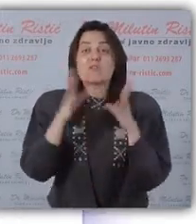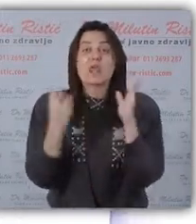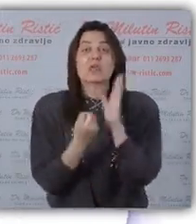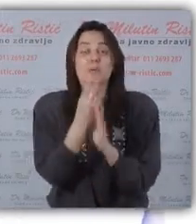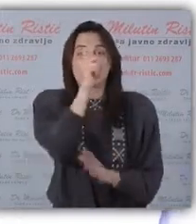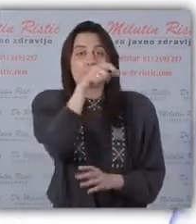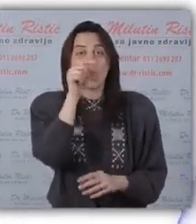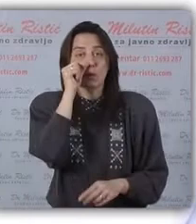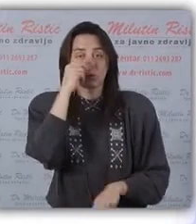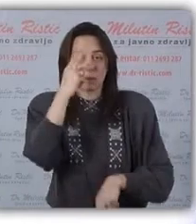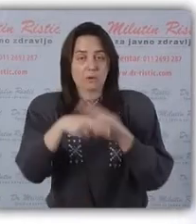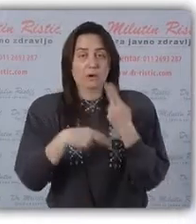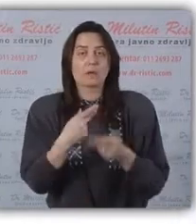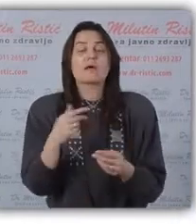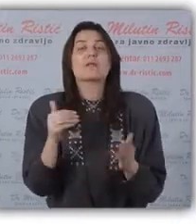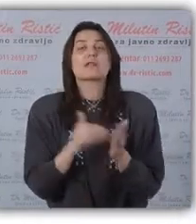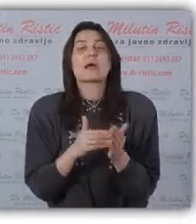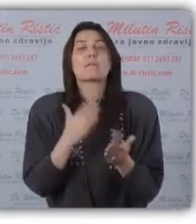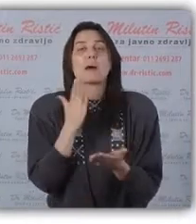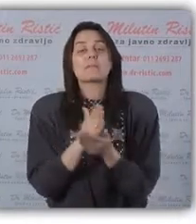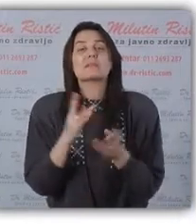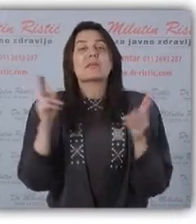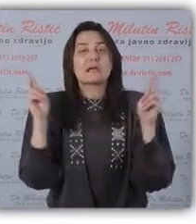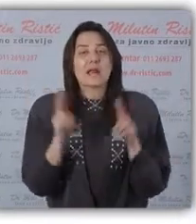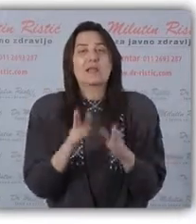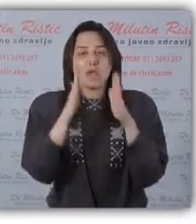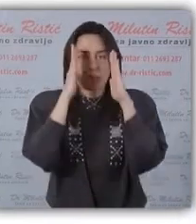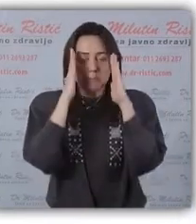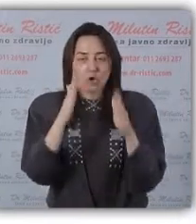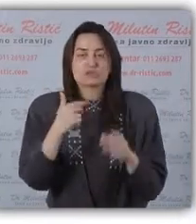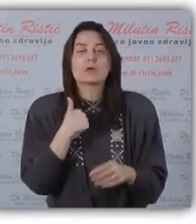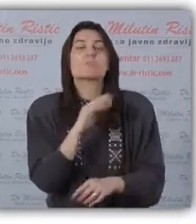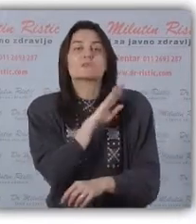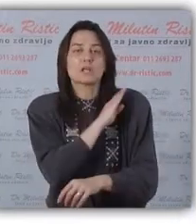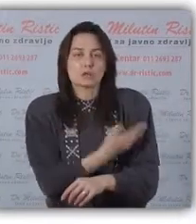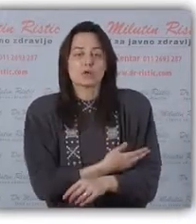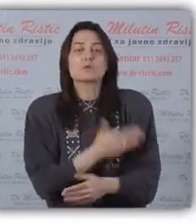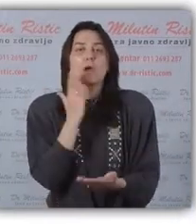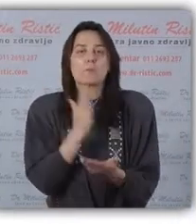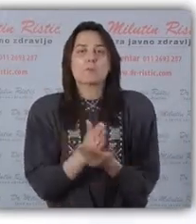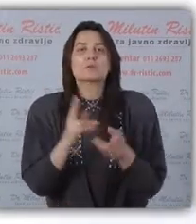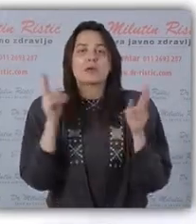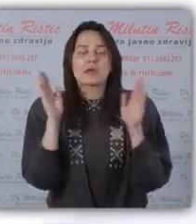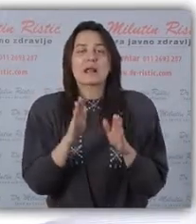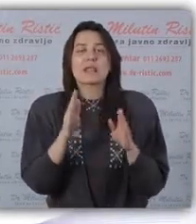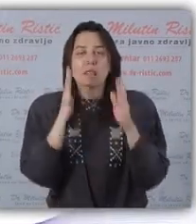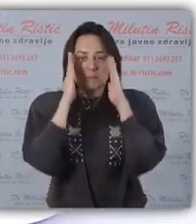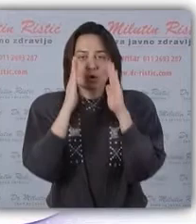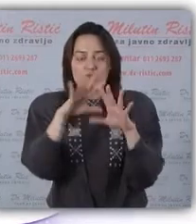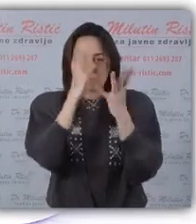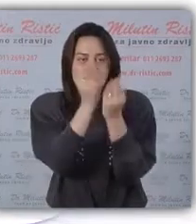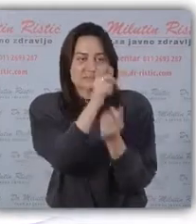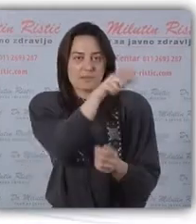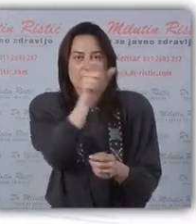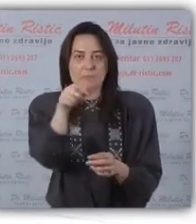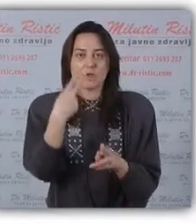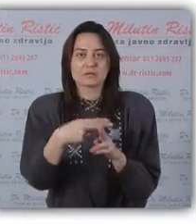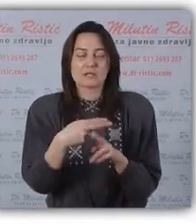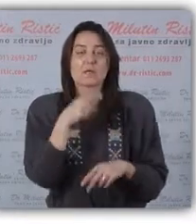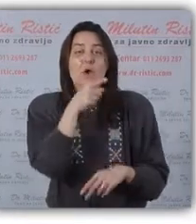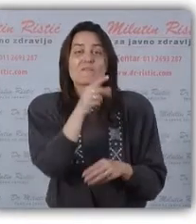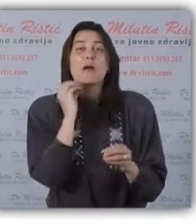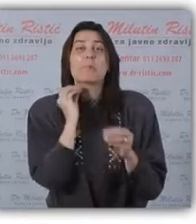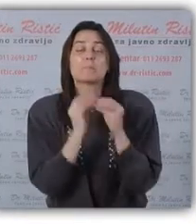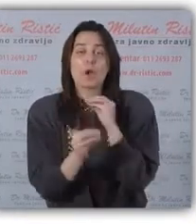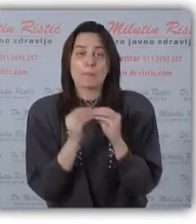prizivamo veliki broj pacijenata na pregled, treba biti krajnje pošten i zaista se trudimo da budemo krajnje pošteni prema svim pacijentima.